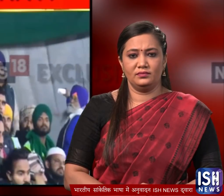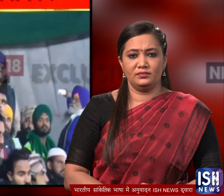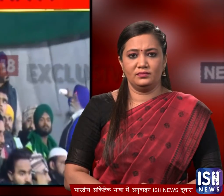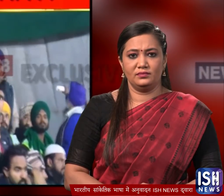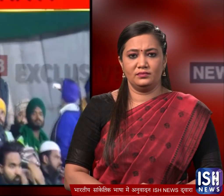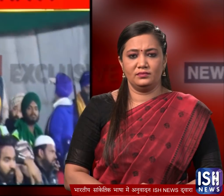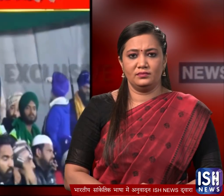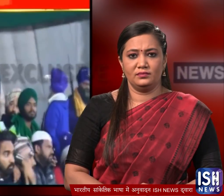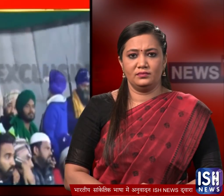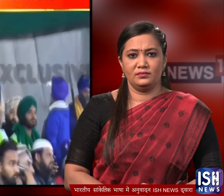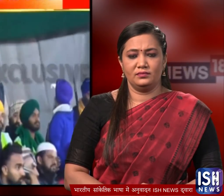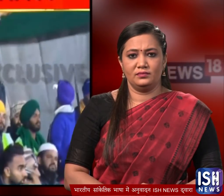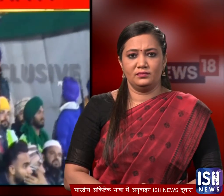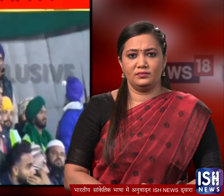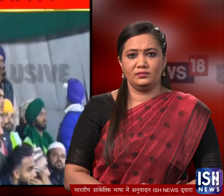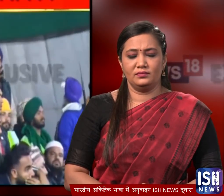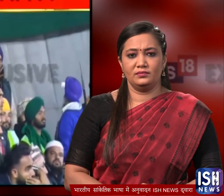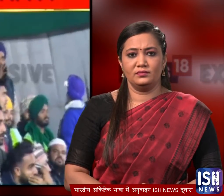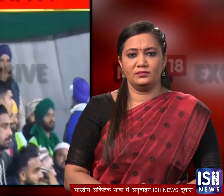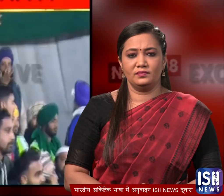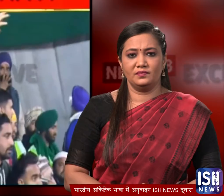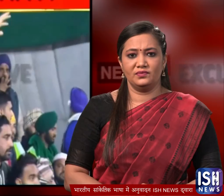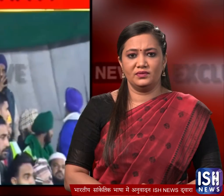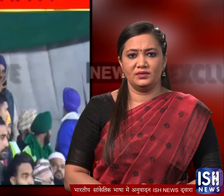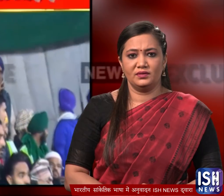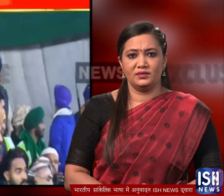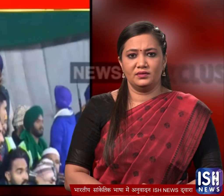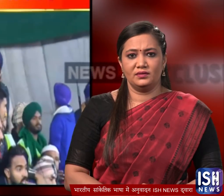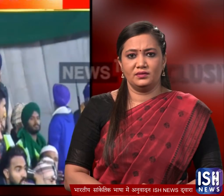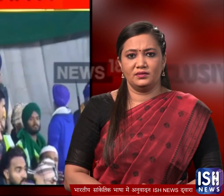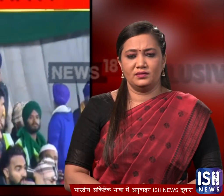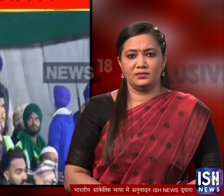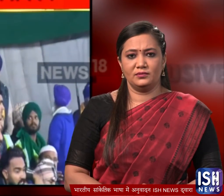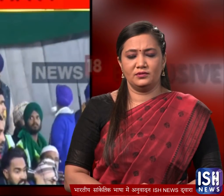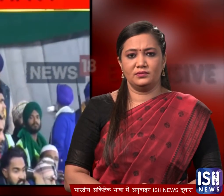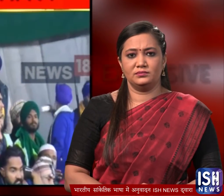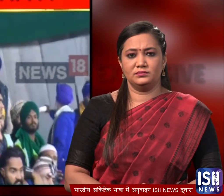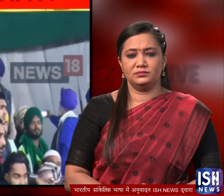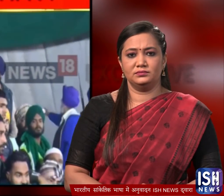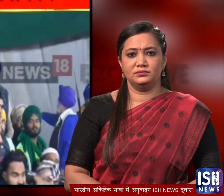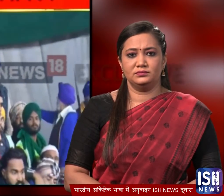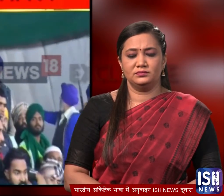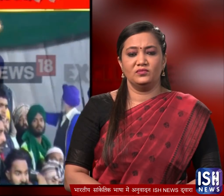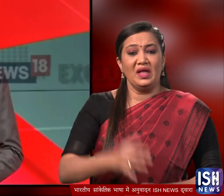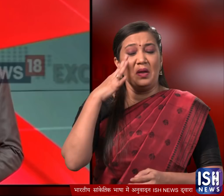दे विच जेड़े साडे लोग ने, नौजवान ने इकट्ठे होए खड़े आ कि यार आपां जिहड़ा रिंग रोड दे उत्ते जाना